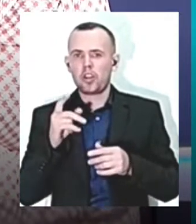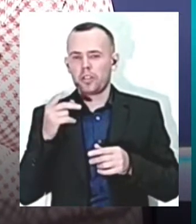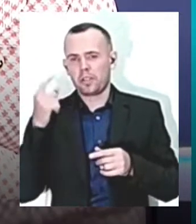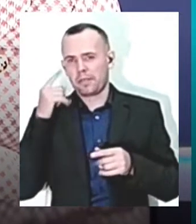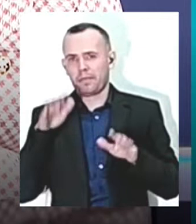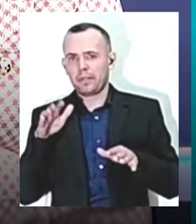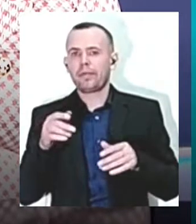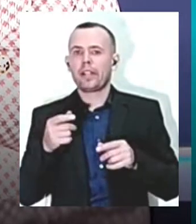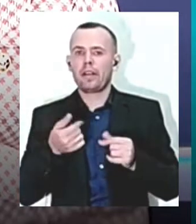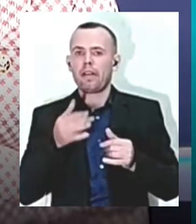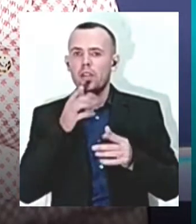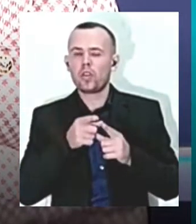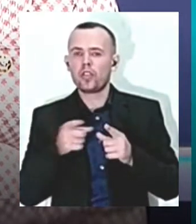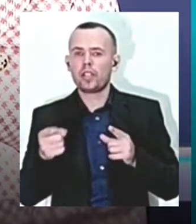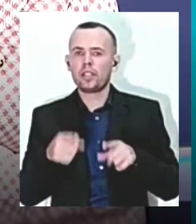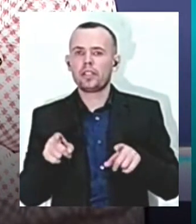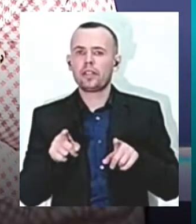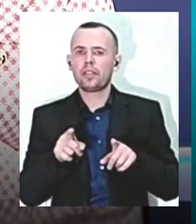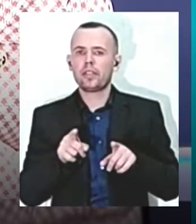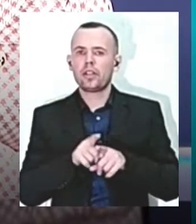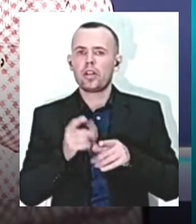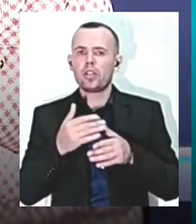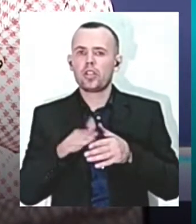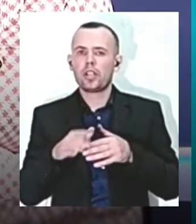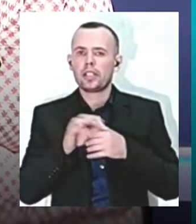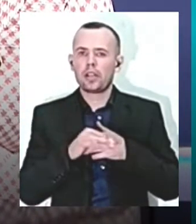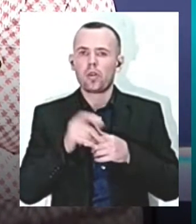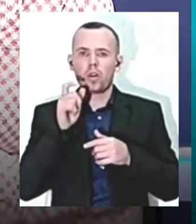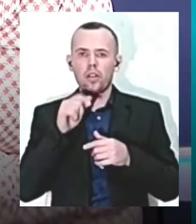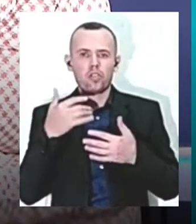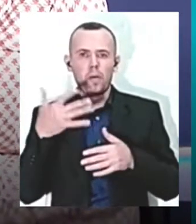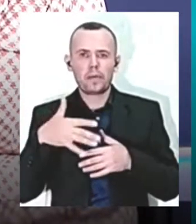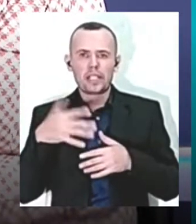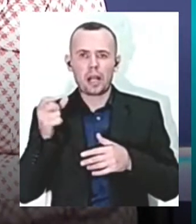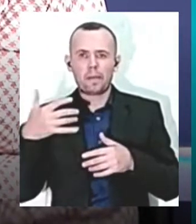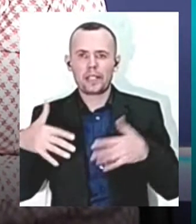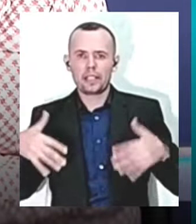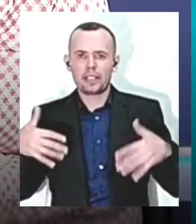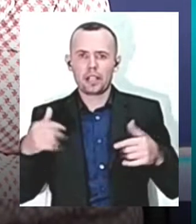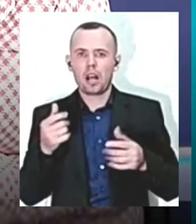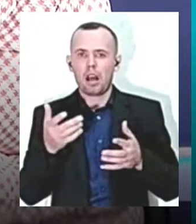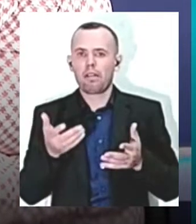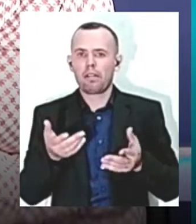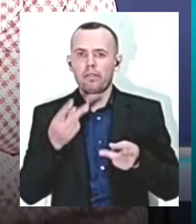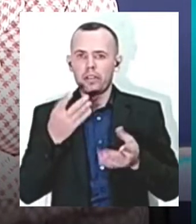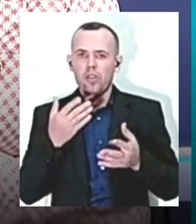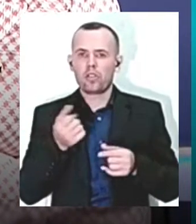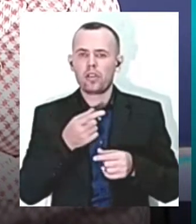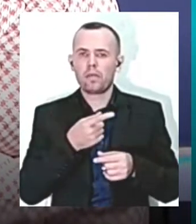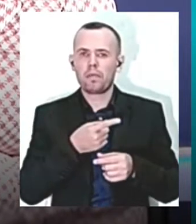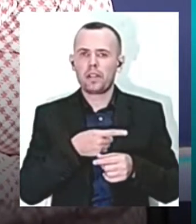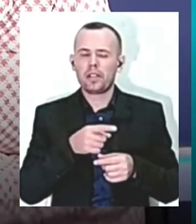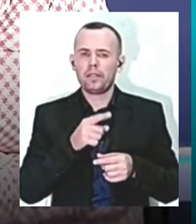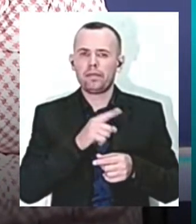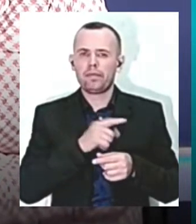респонденти, скажімо, західної частини України, майже 50 на 50, а з незначною похибкою за свободу